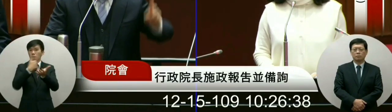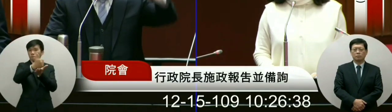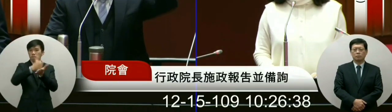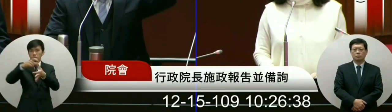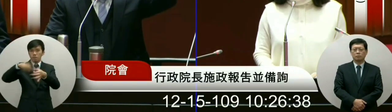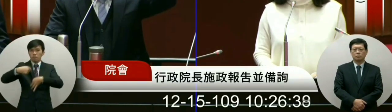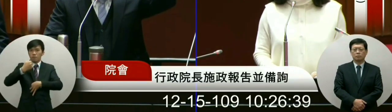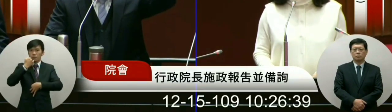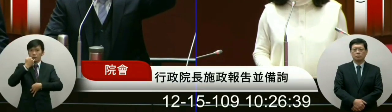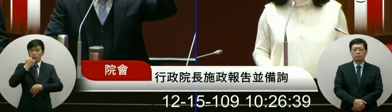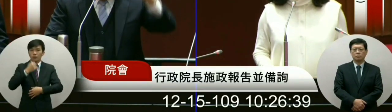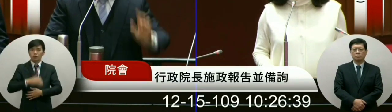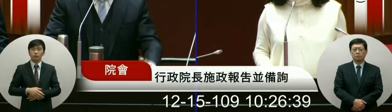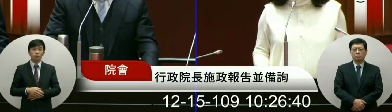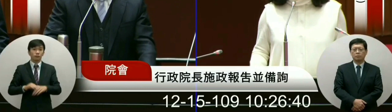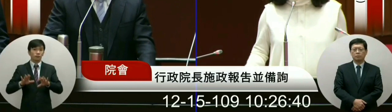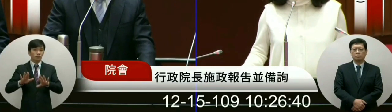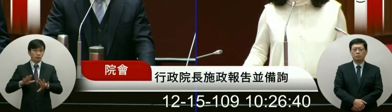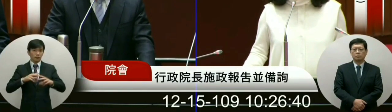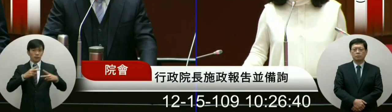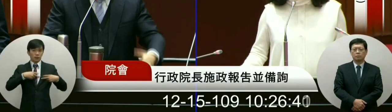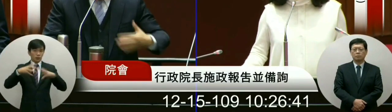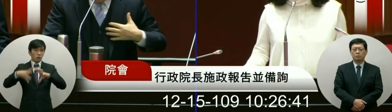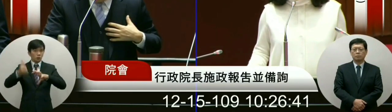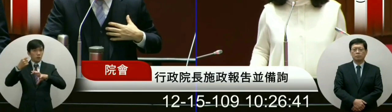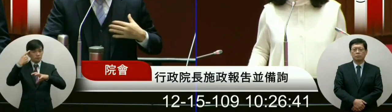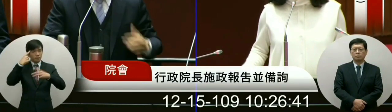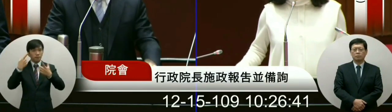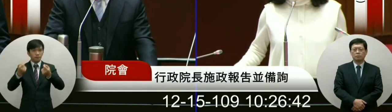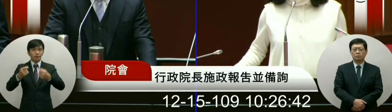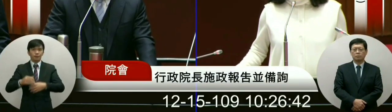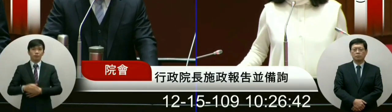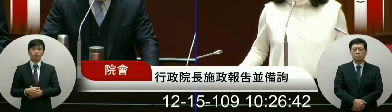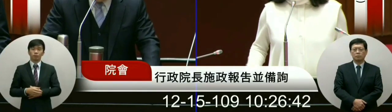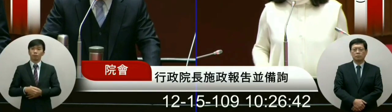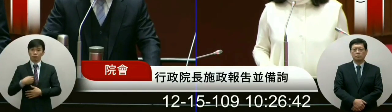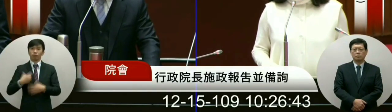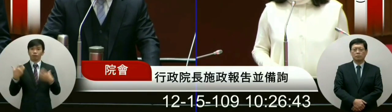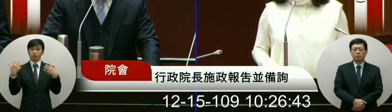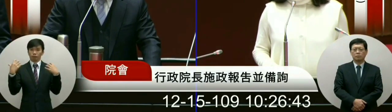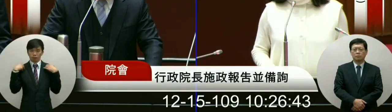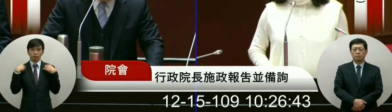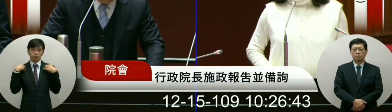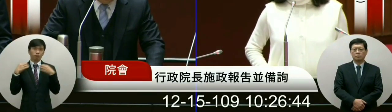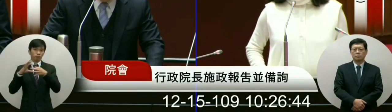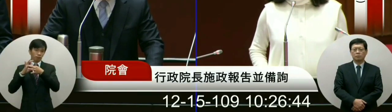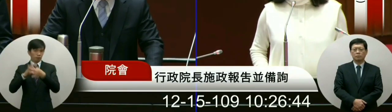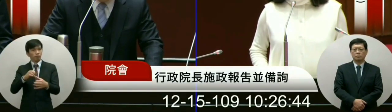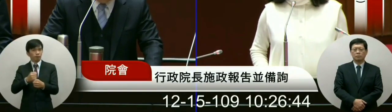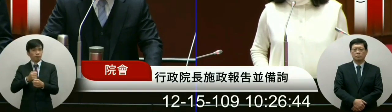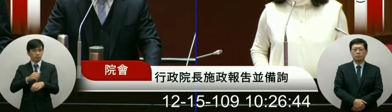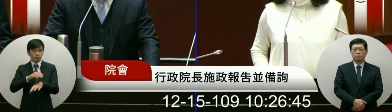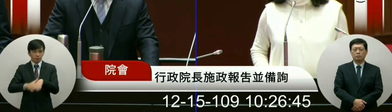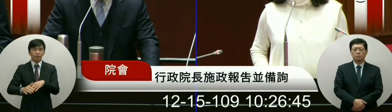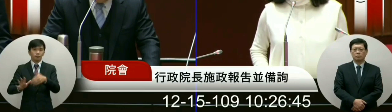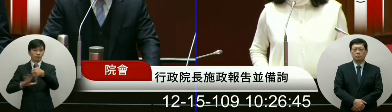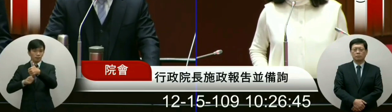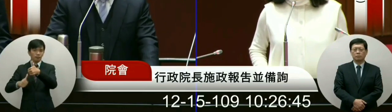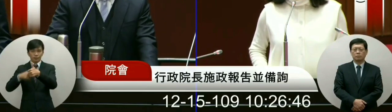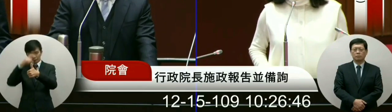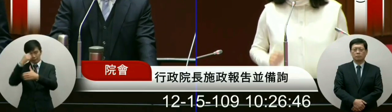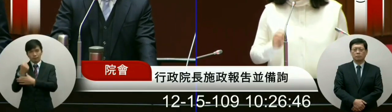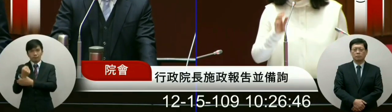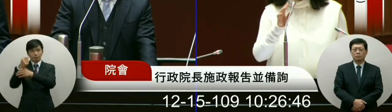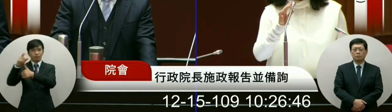天蔡总统也是这个心意，我负责执行到位，还请委员多多支持指